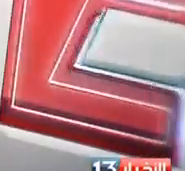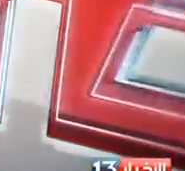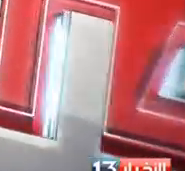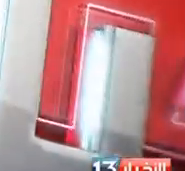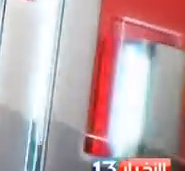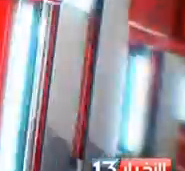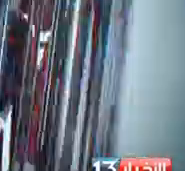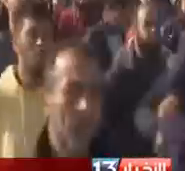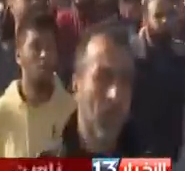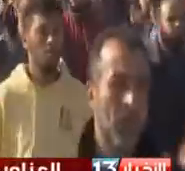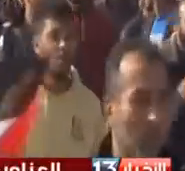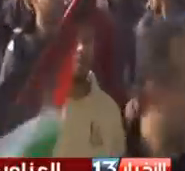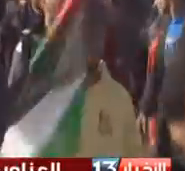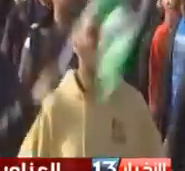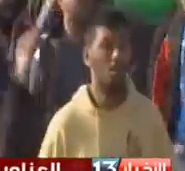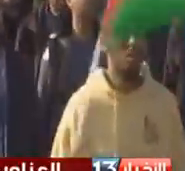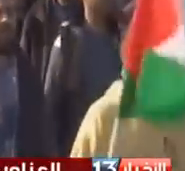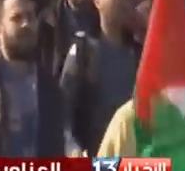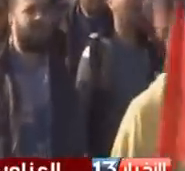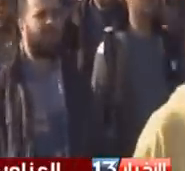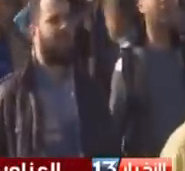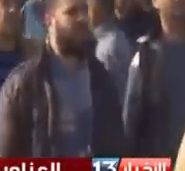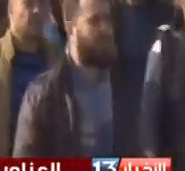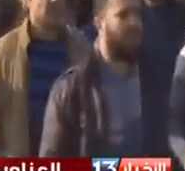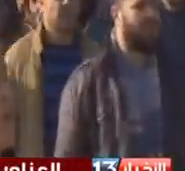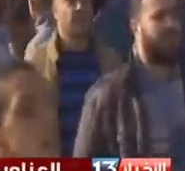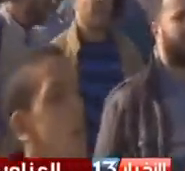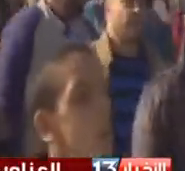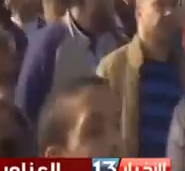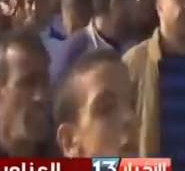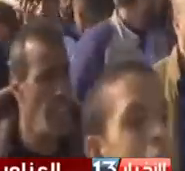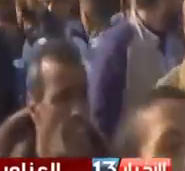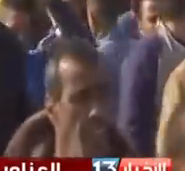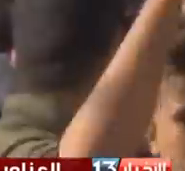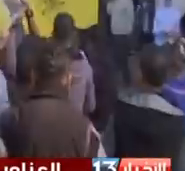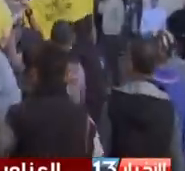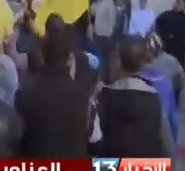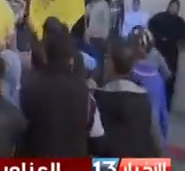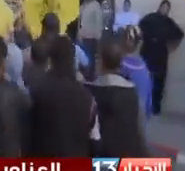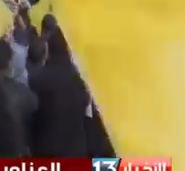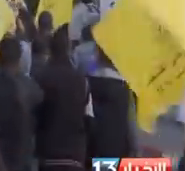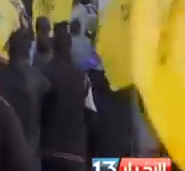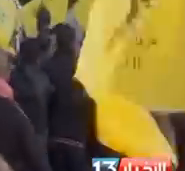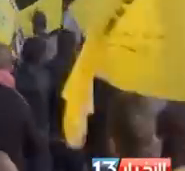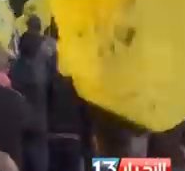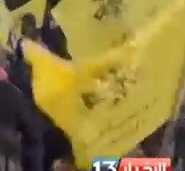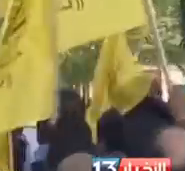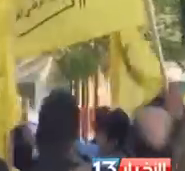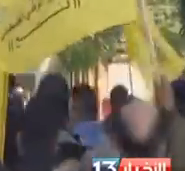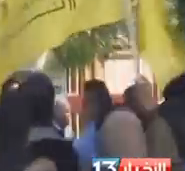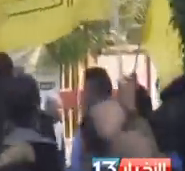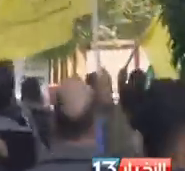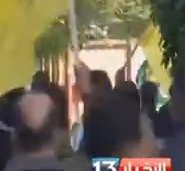مظاهرات حاشده عموم وبين الفلسطينيه احتجاجا على قرار واصابه عشرات الفلسطينيين جراء